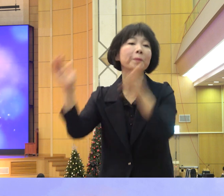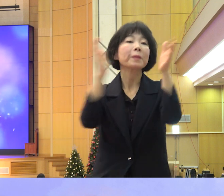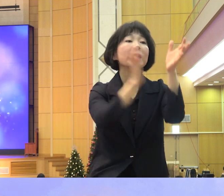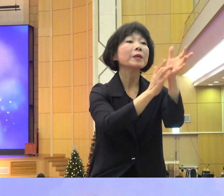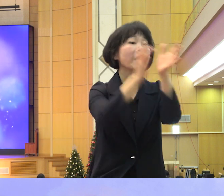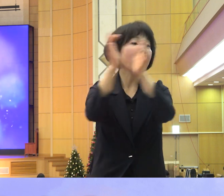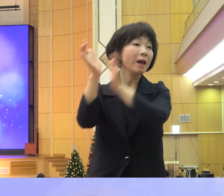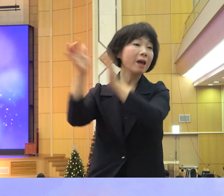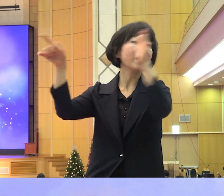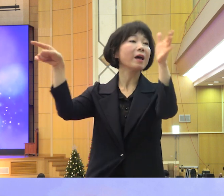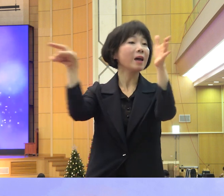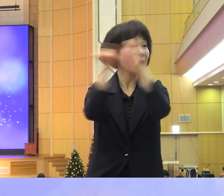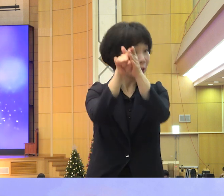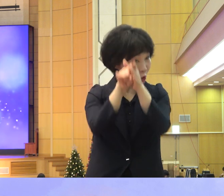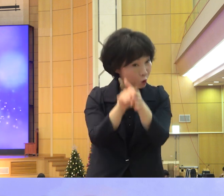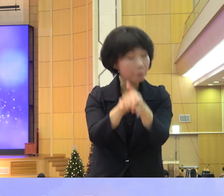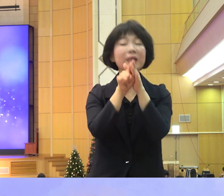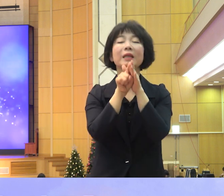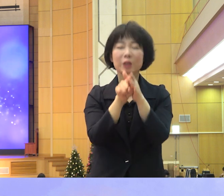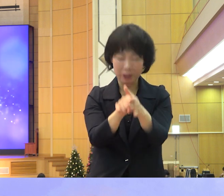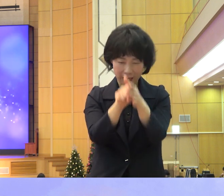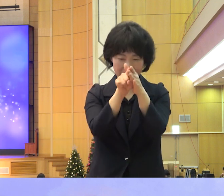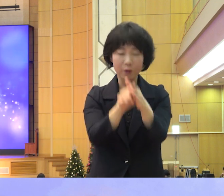믿으세요. 예수